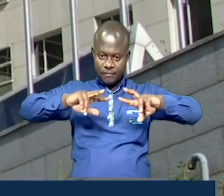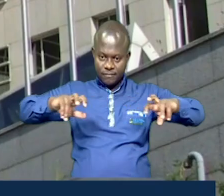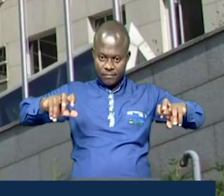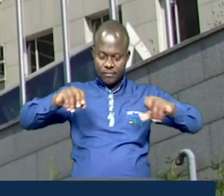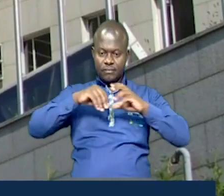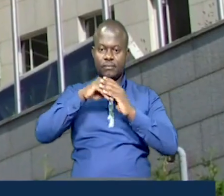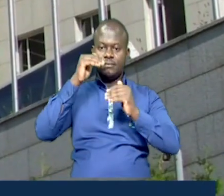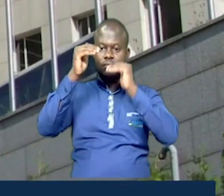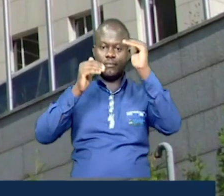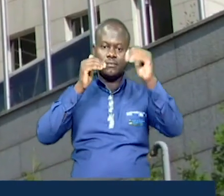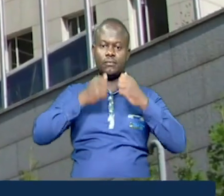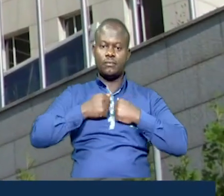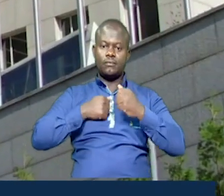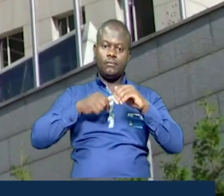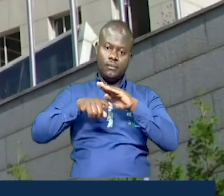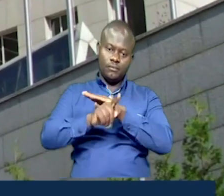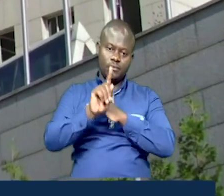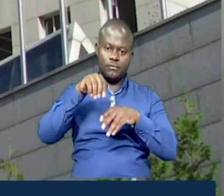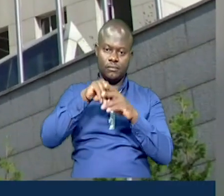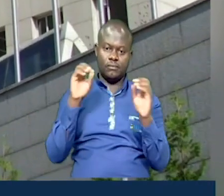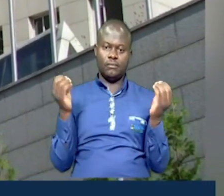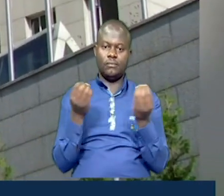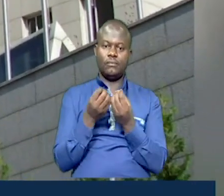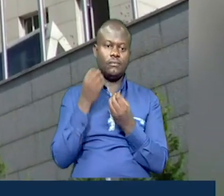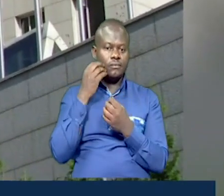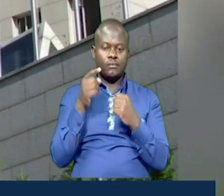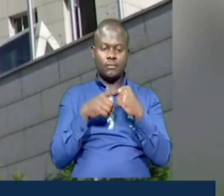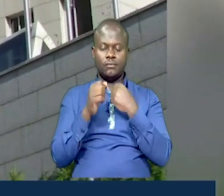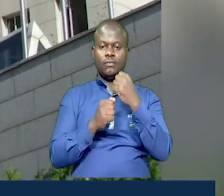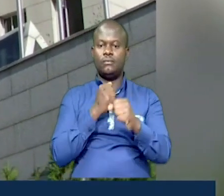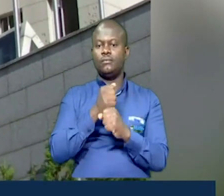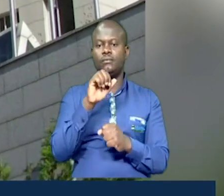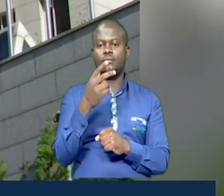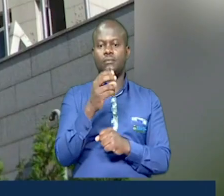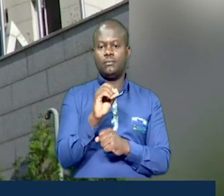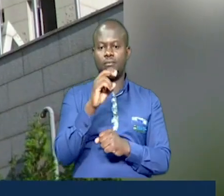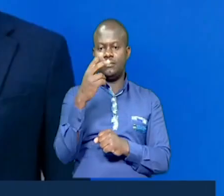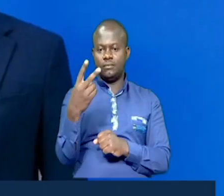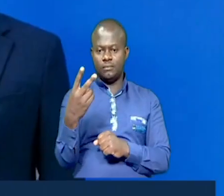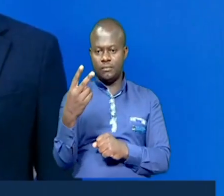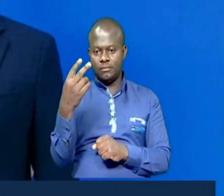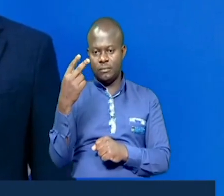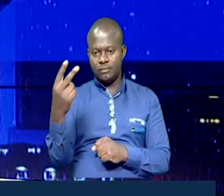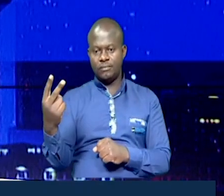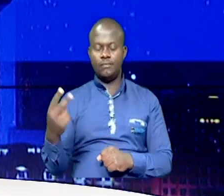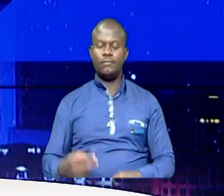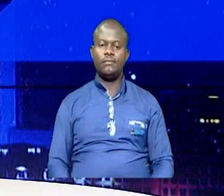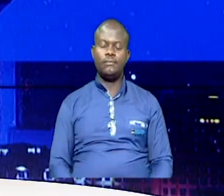muri uru rwego. U Rwanda rwinjiye muri uyu muryango muri Kamena mu mwaka 2022.